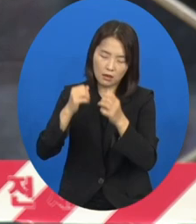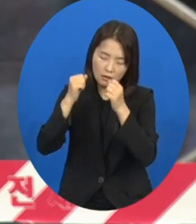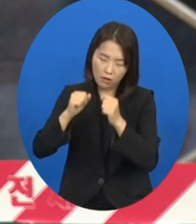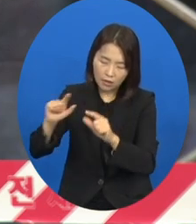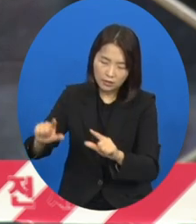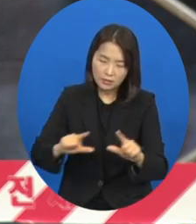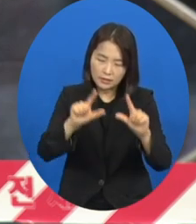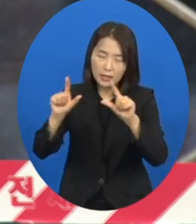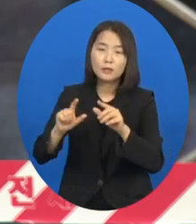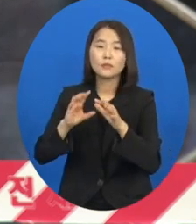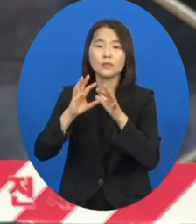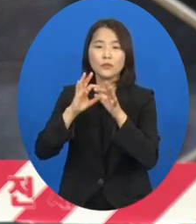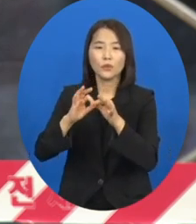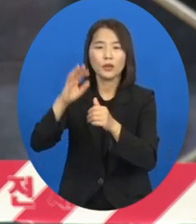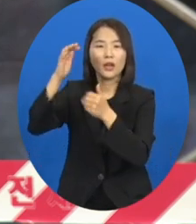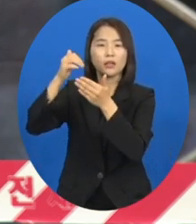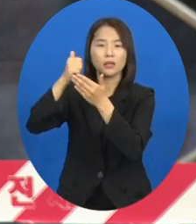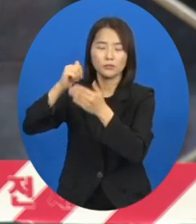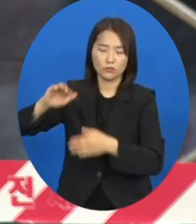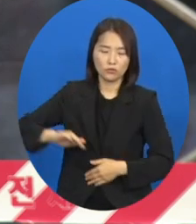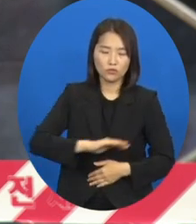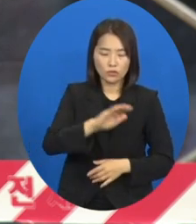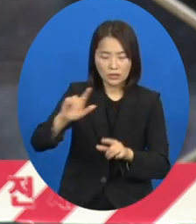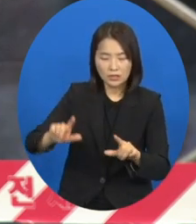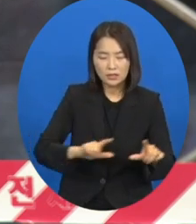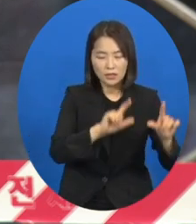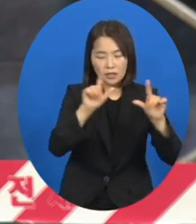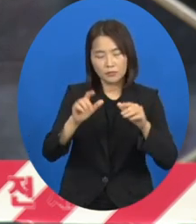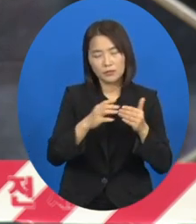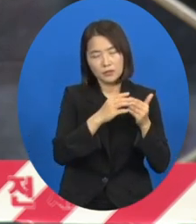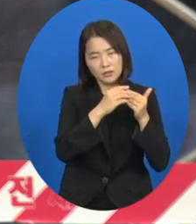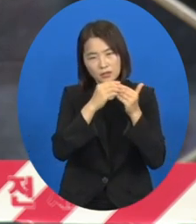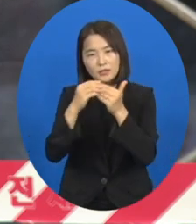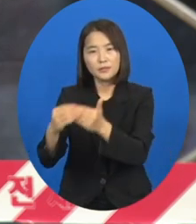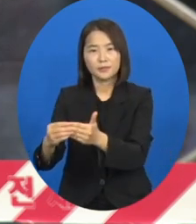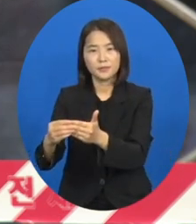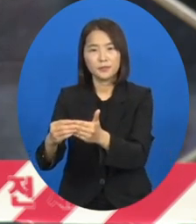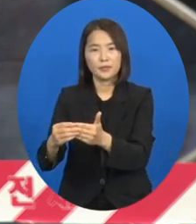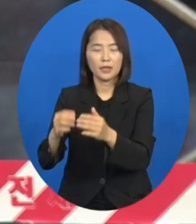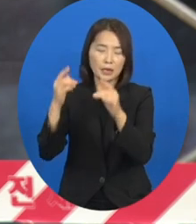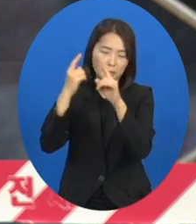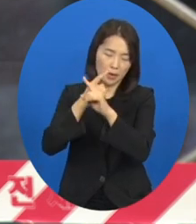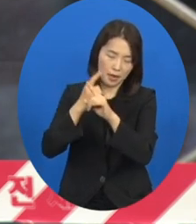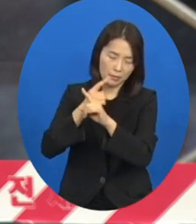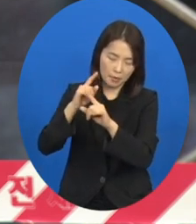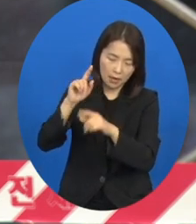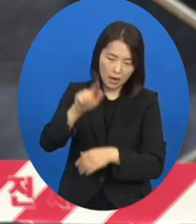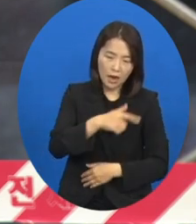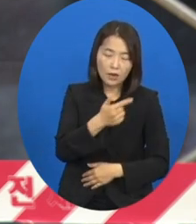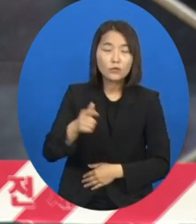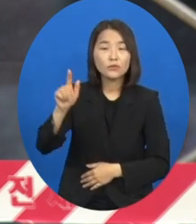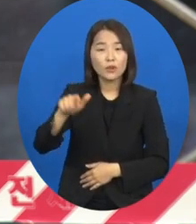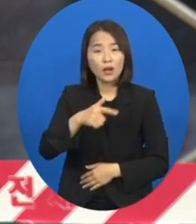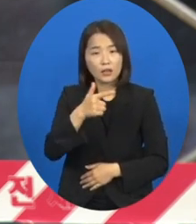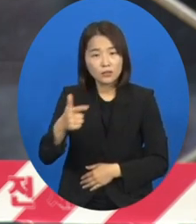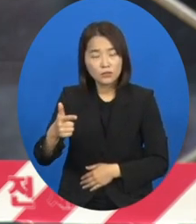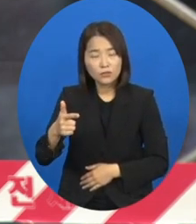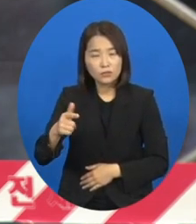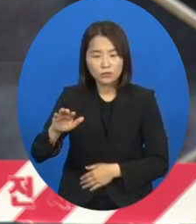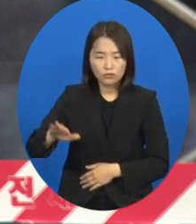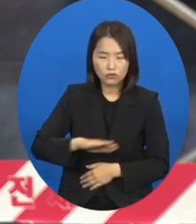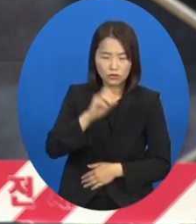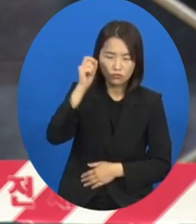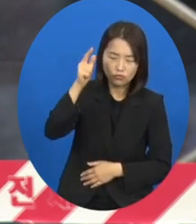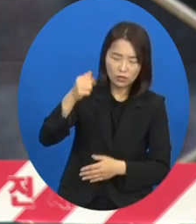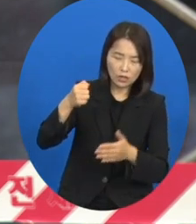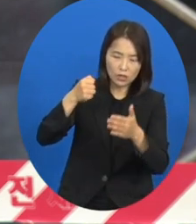통해서 하나님이 우리의 삶을 이끌어가고 계십니다. 매일 하루하루의 삶 가운데 우리는 위대한 결정을 할 수